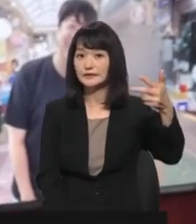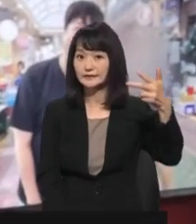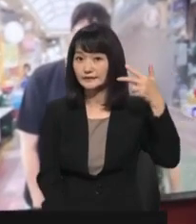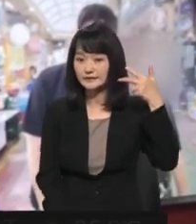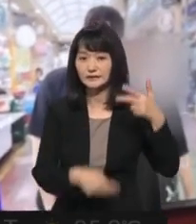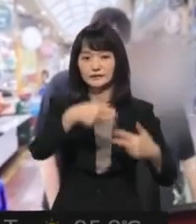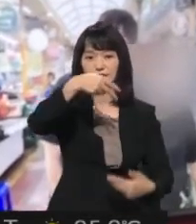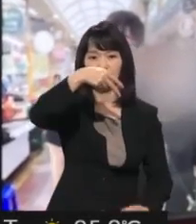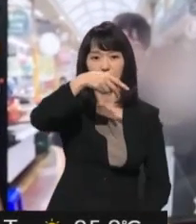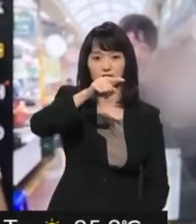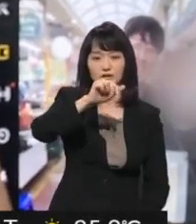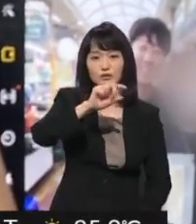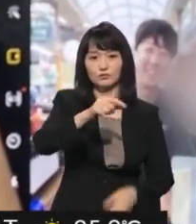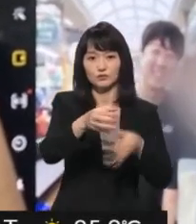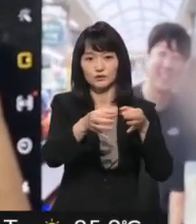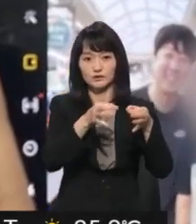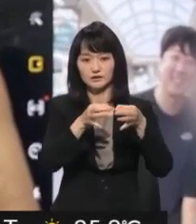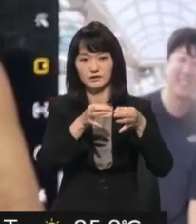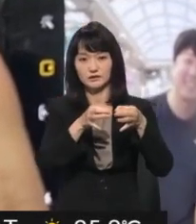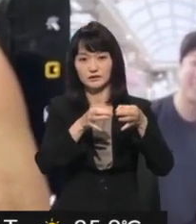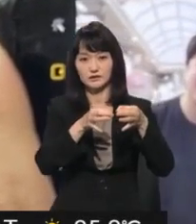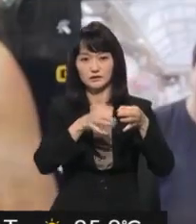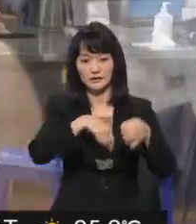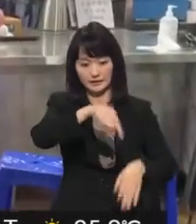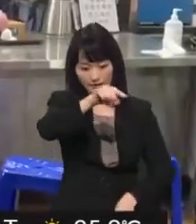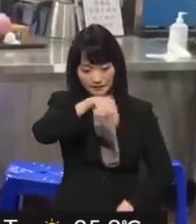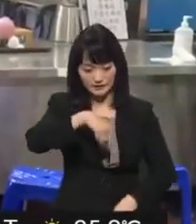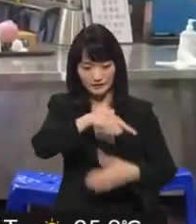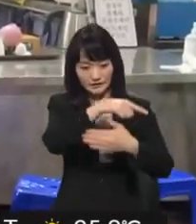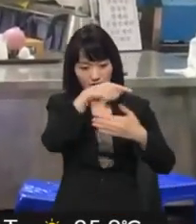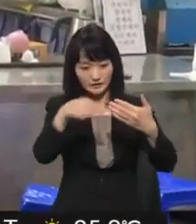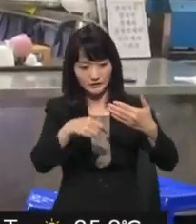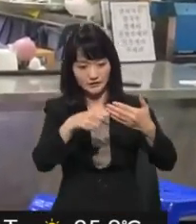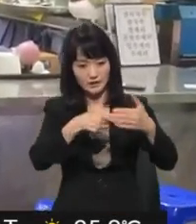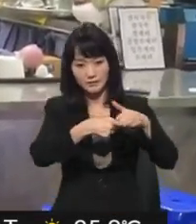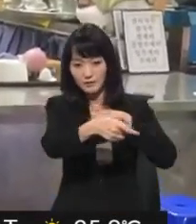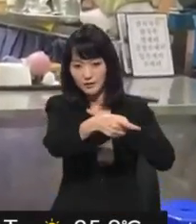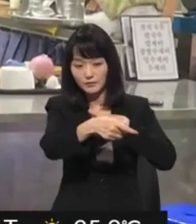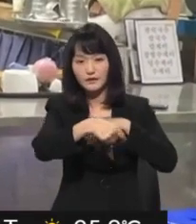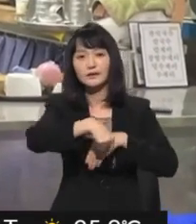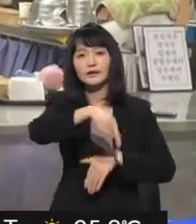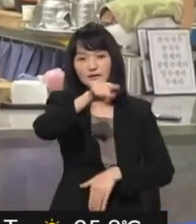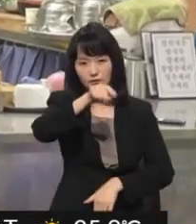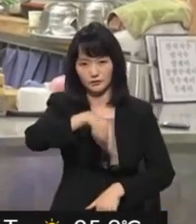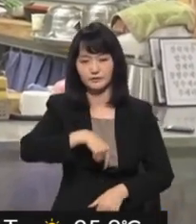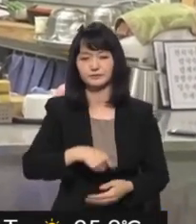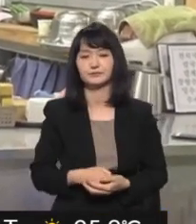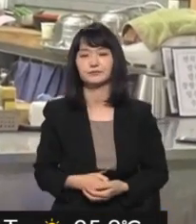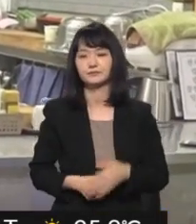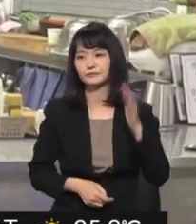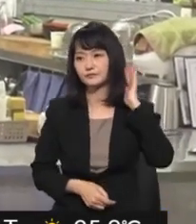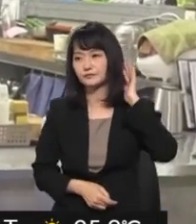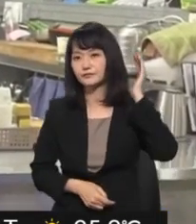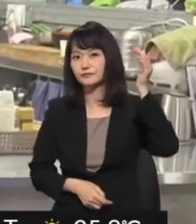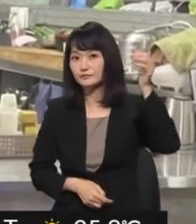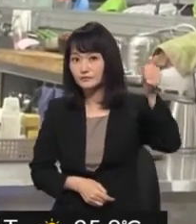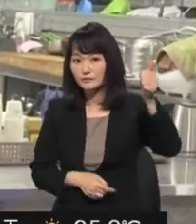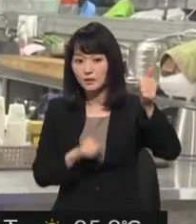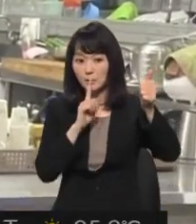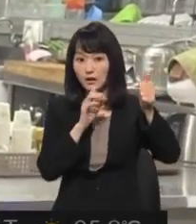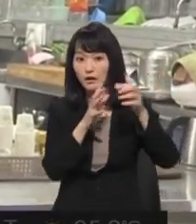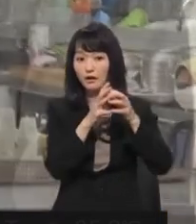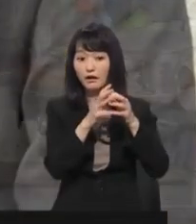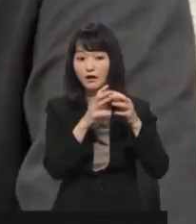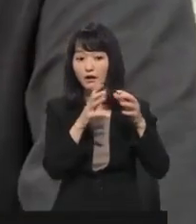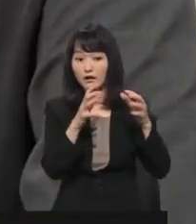다녀 오셨지요 않아요 이 일정에 유출 됐음에도 불구하고 아무튼 가시기 했단 말입니까 대통령이 그 논란 있었잖아요